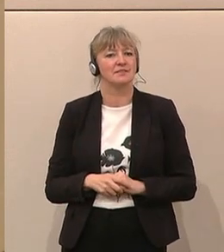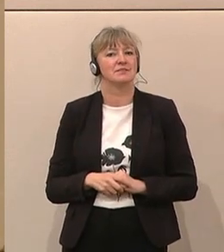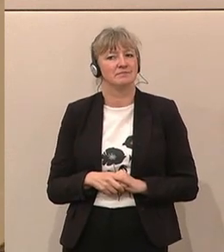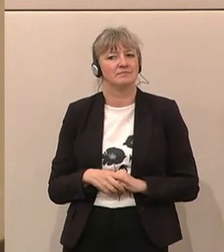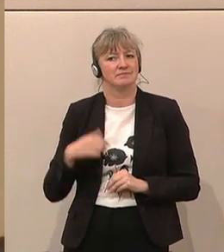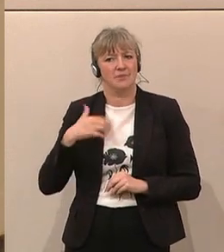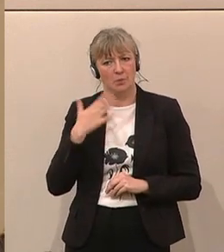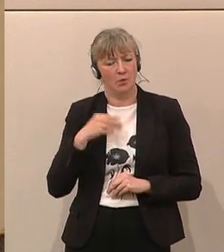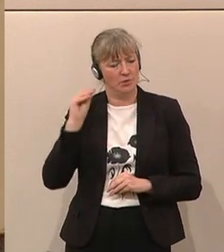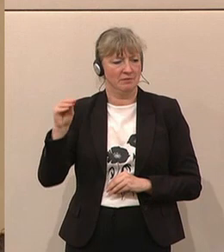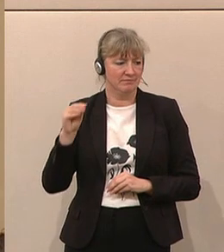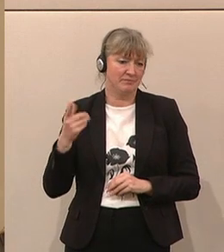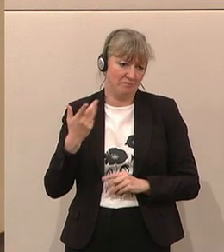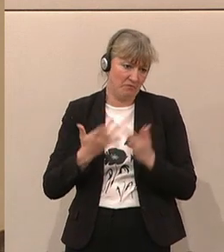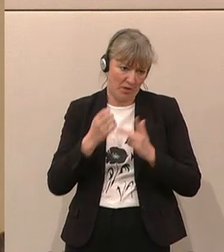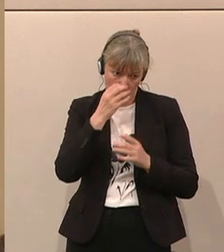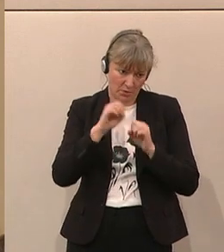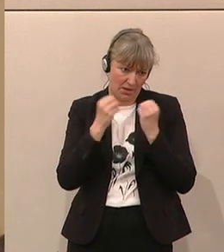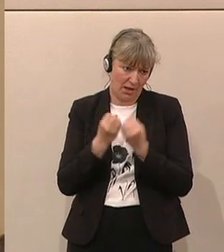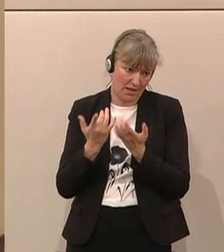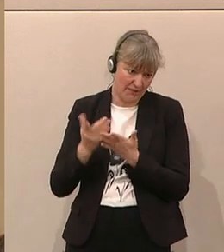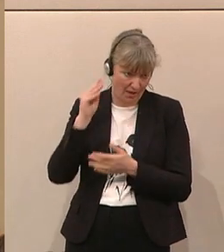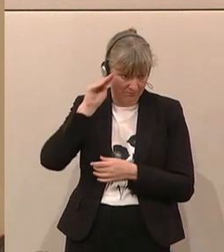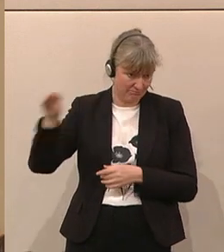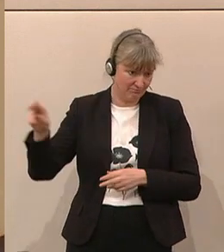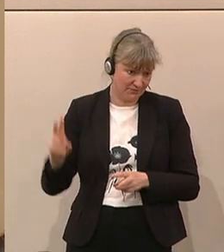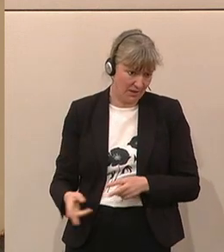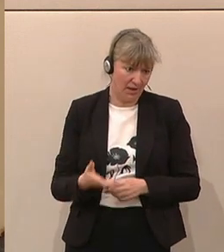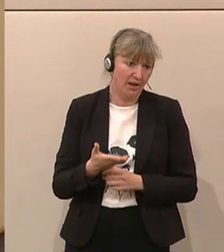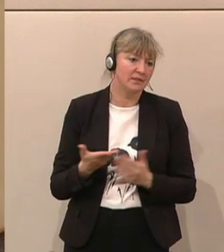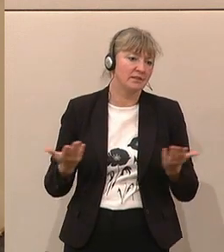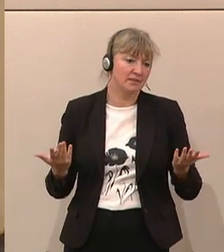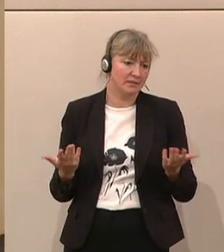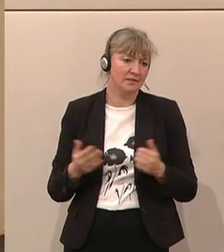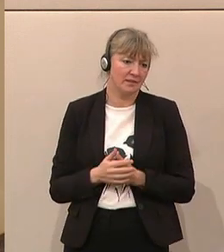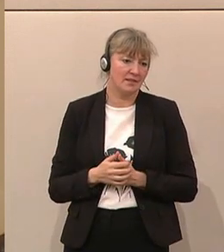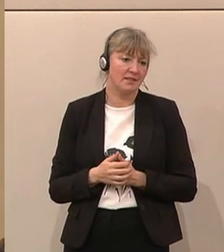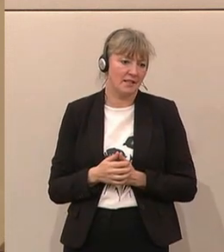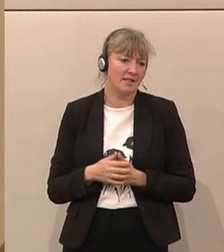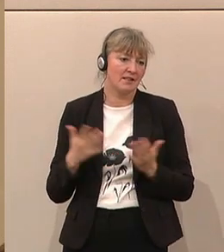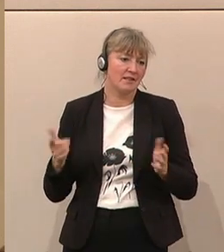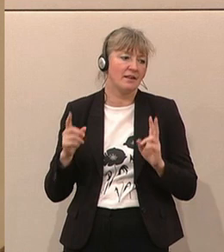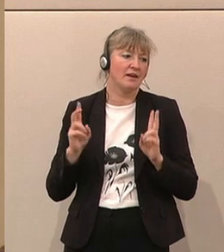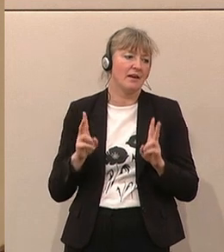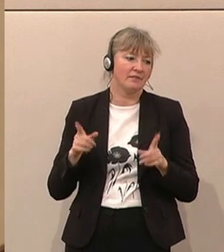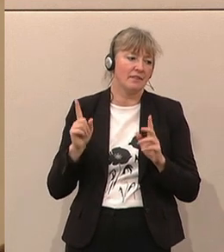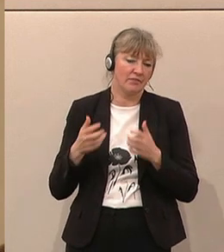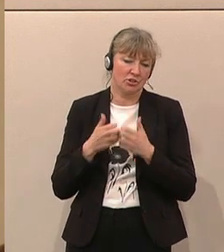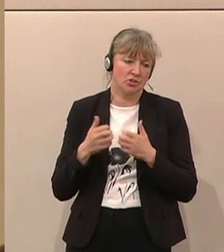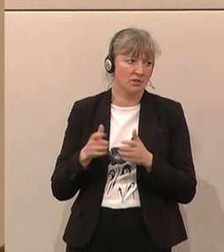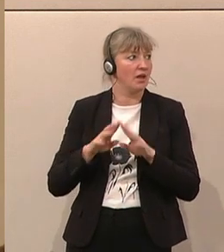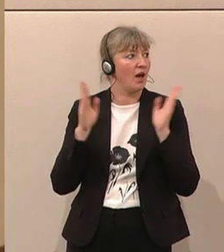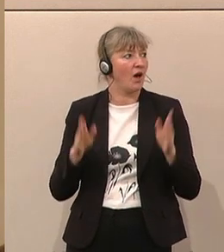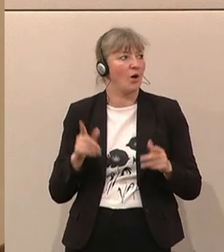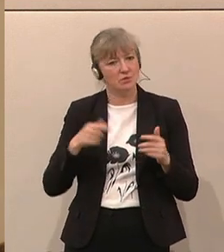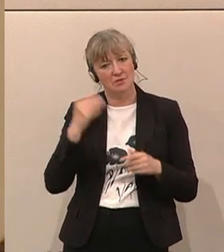ich mit auf den Weg geben. Vielleicht, Herr Rosenkranz, können Sie ihm das ausrichten. Er soll auch die Geschichte Ihrer Partei lernen. Er soll auch die Geschichte dieses